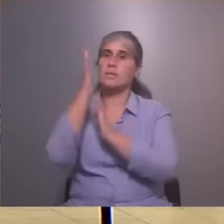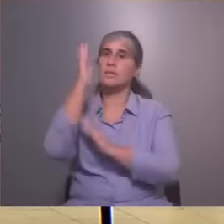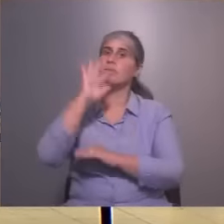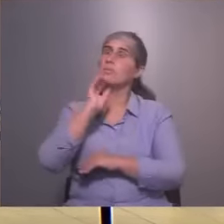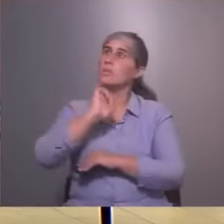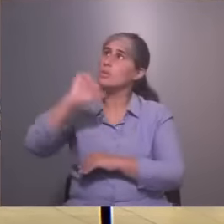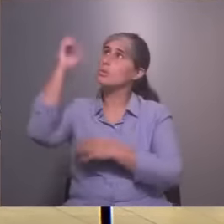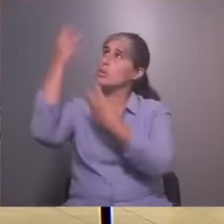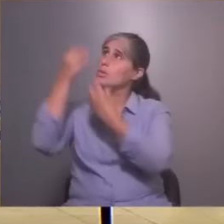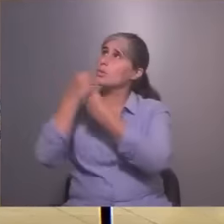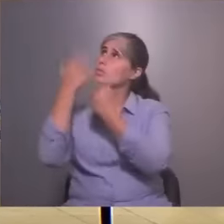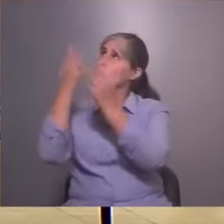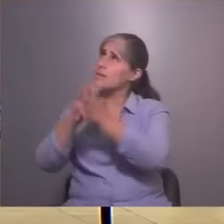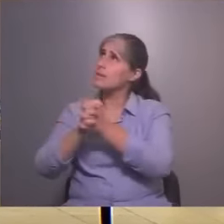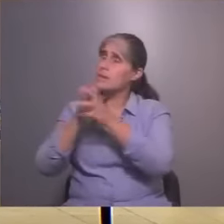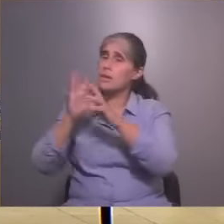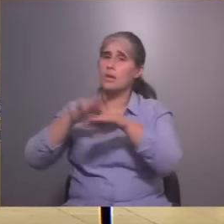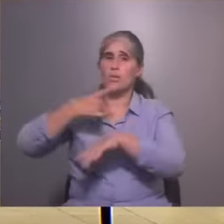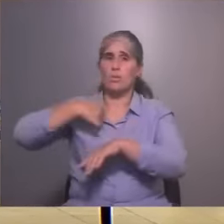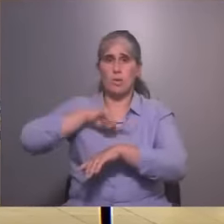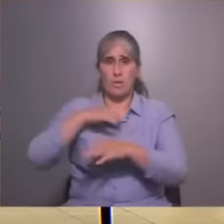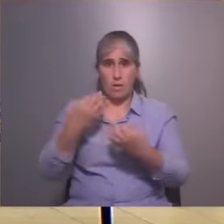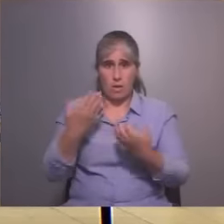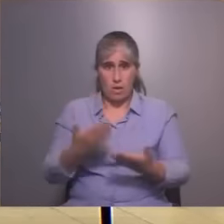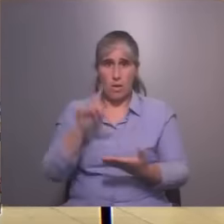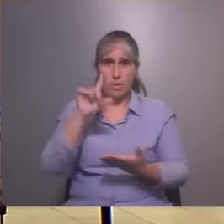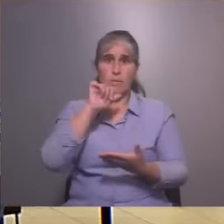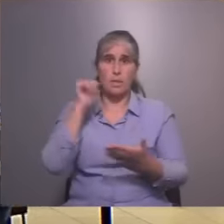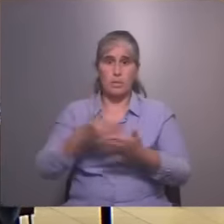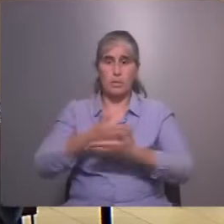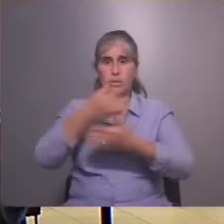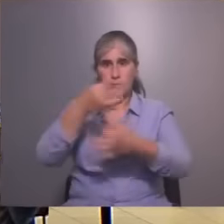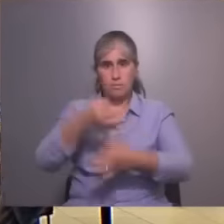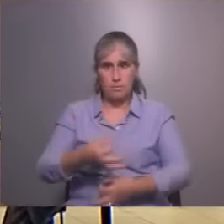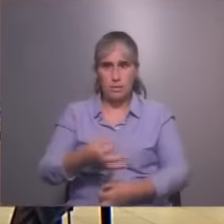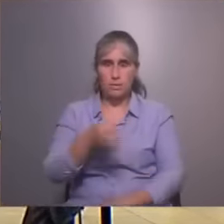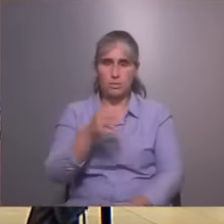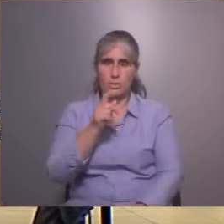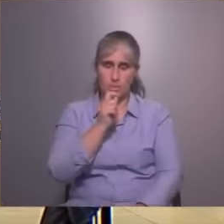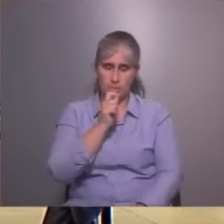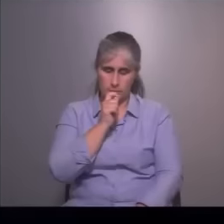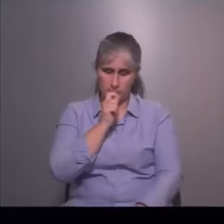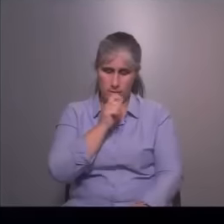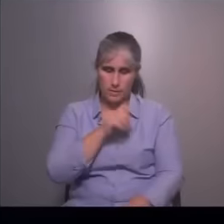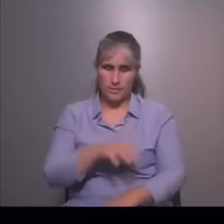błogosławiony owoc żywota Twojego, Jezus. Święta Maryjo, Matko